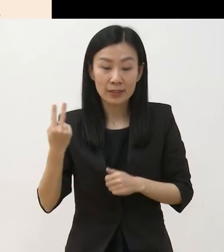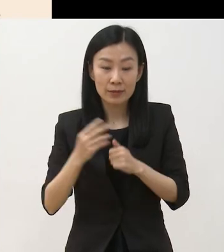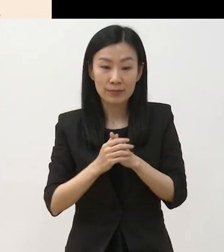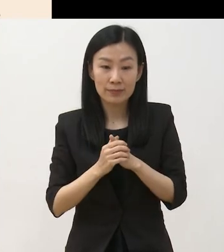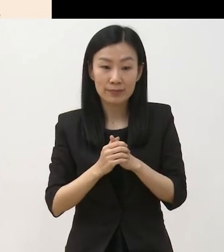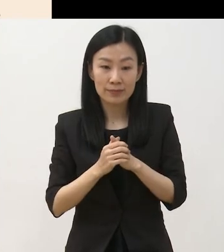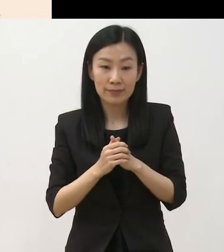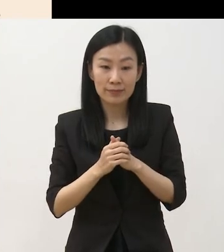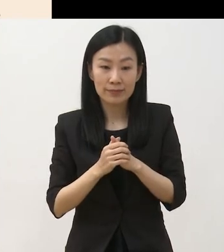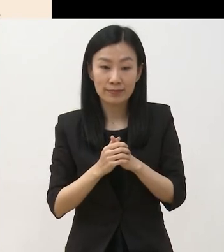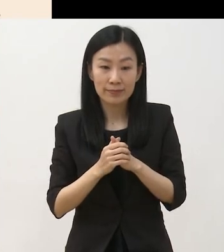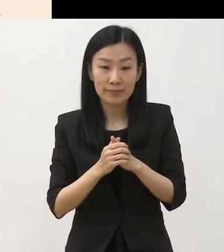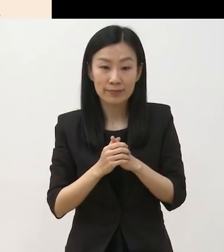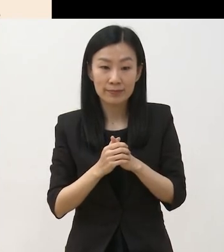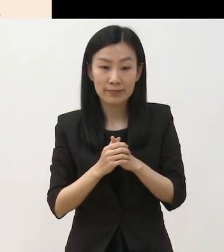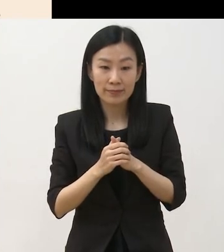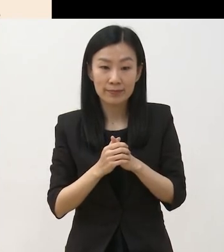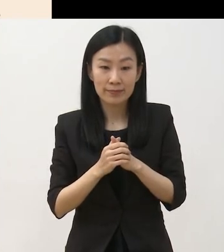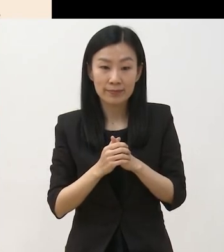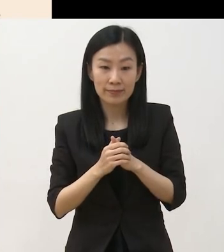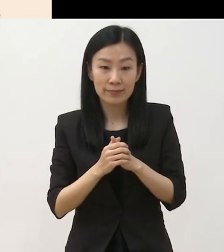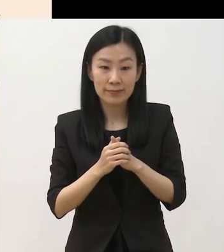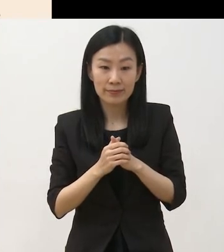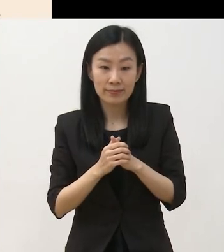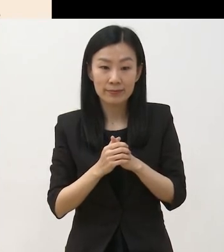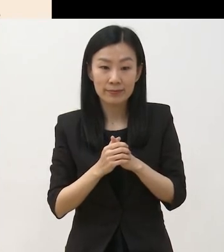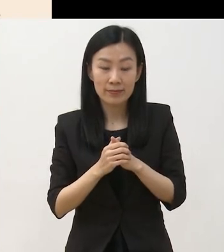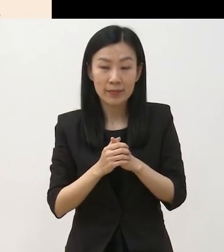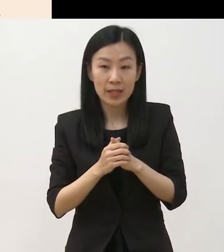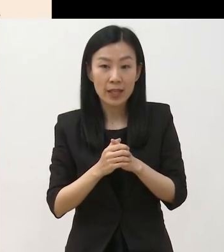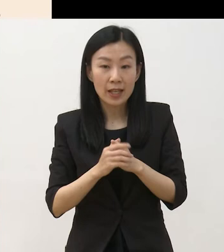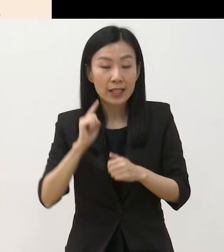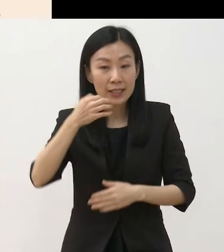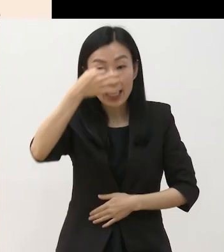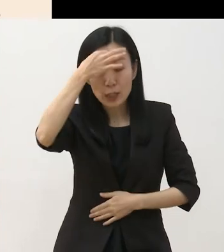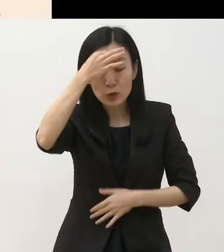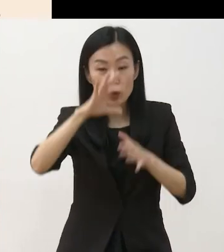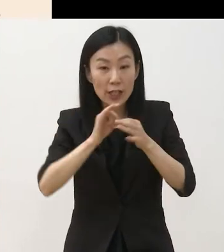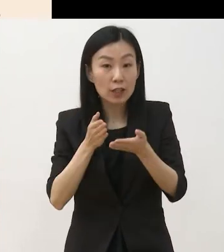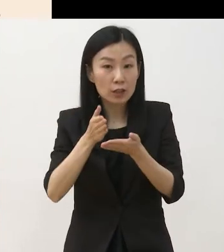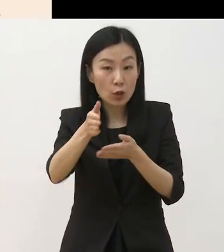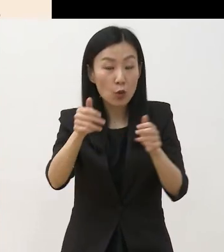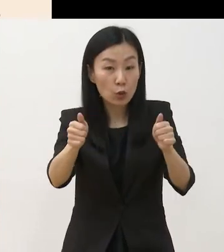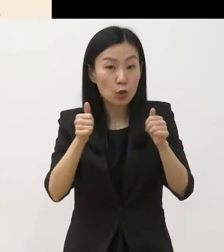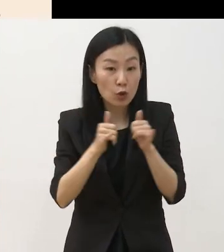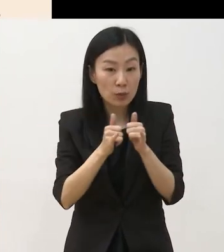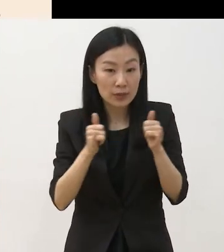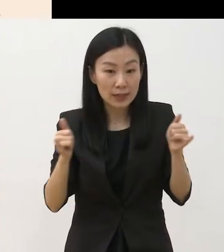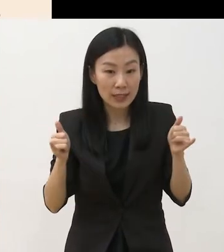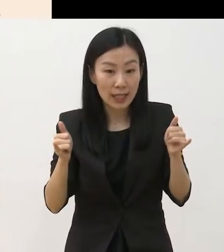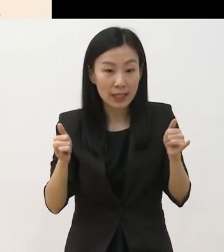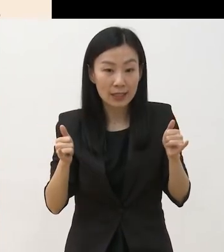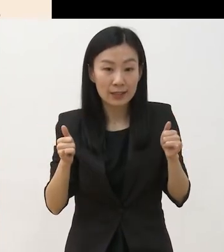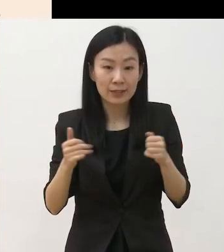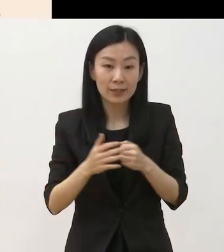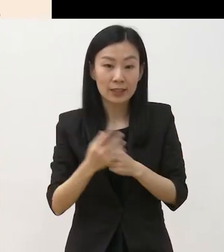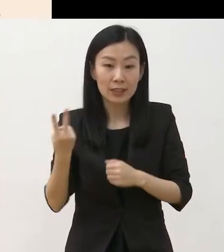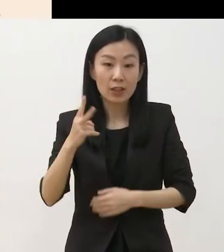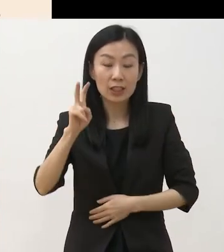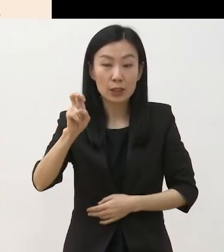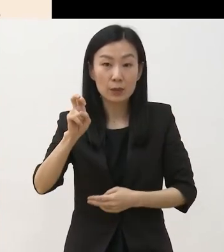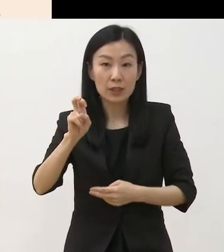그리고 연수단원은 문화예술 분야 전공 졸업자 또는 21년 2월 졸업 예정자여야